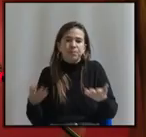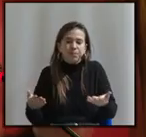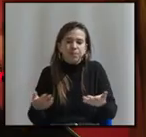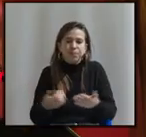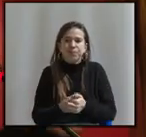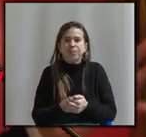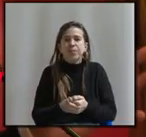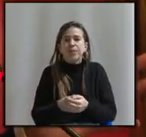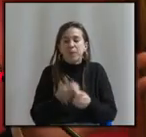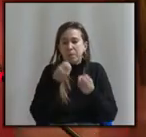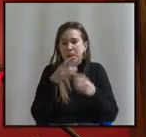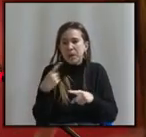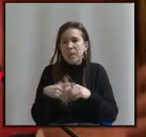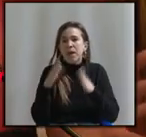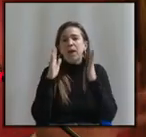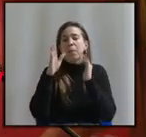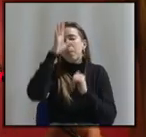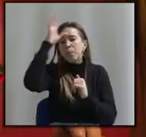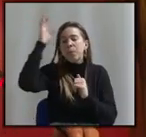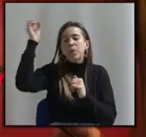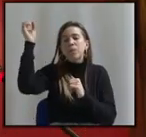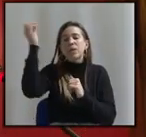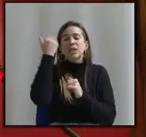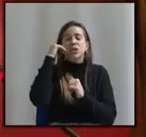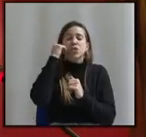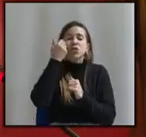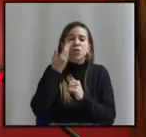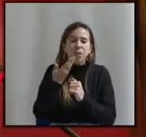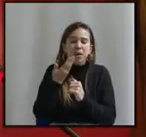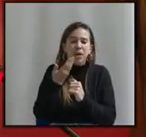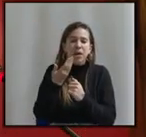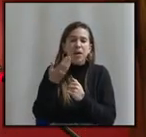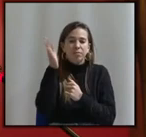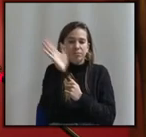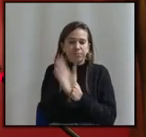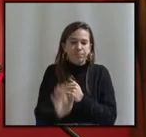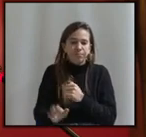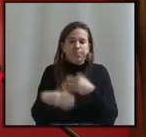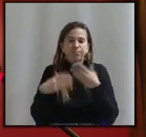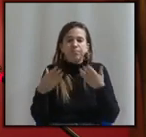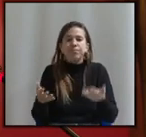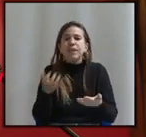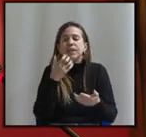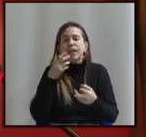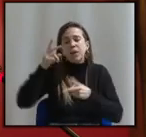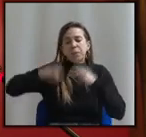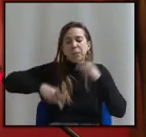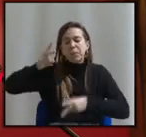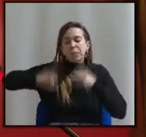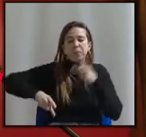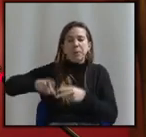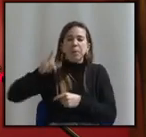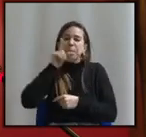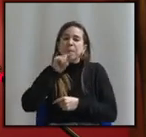és l'estiu doncs fan sombra. El prec seria que tenint en compte que els ocells fan aquests excrements i els bancs